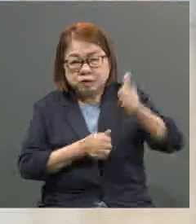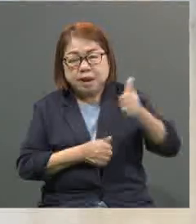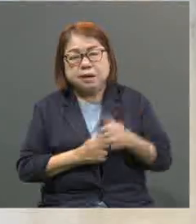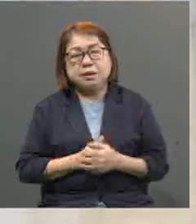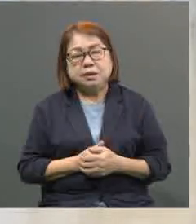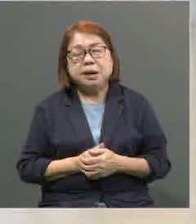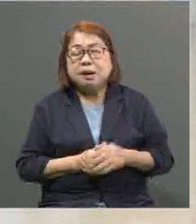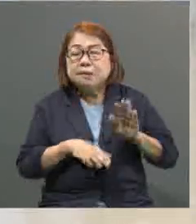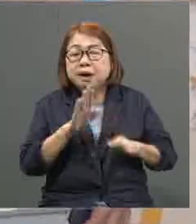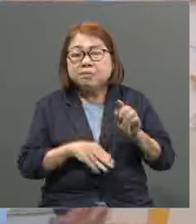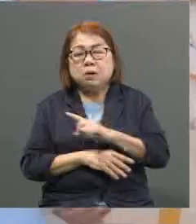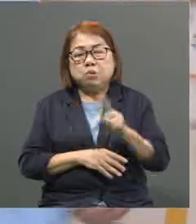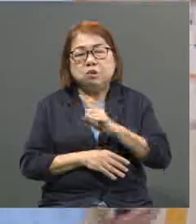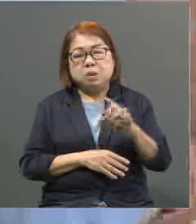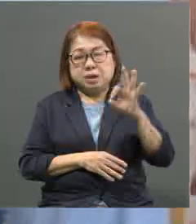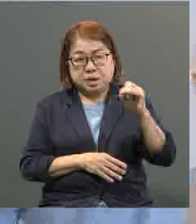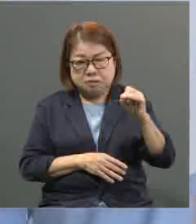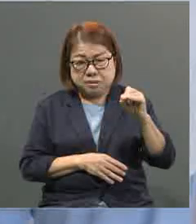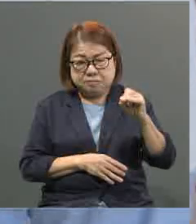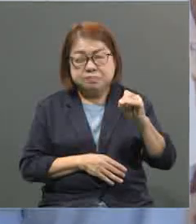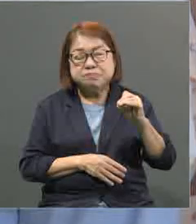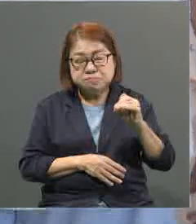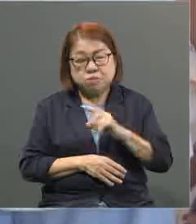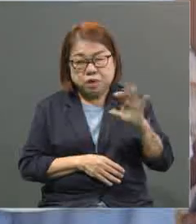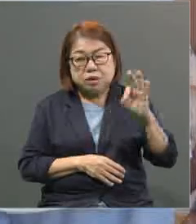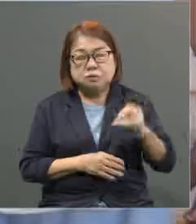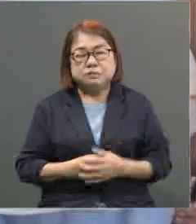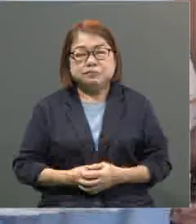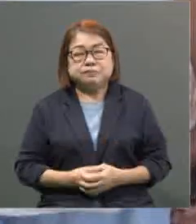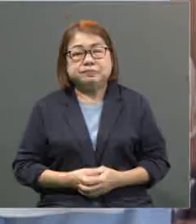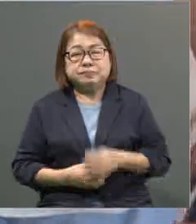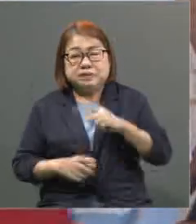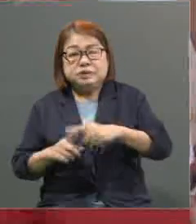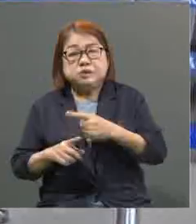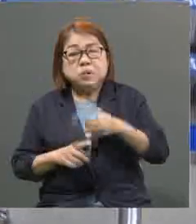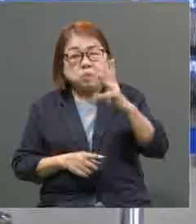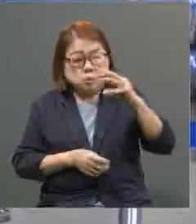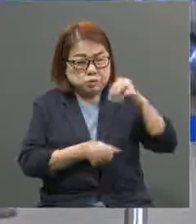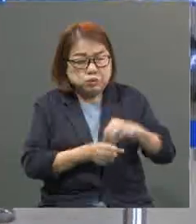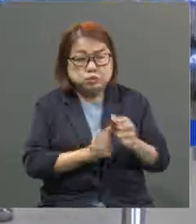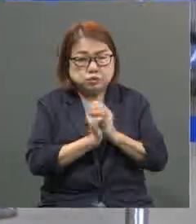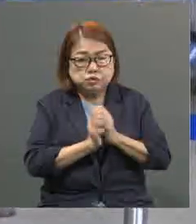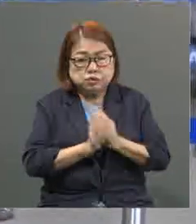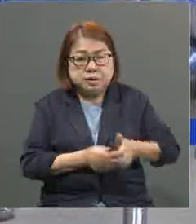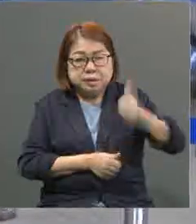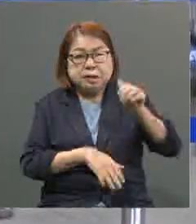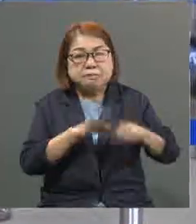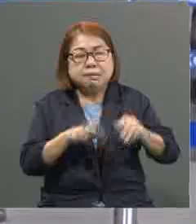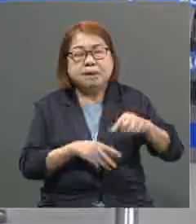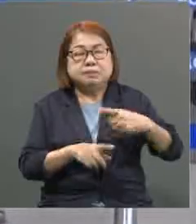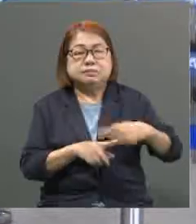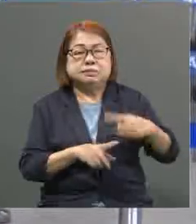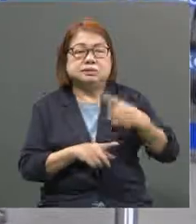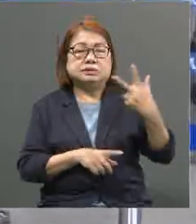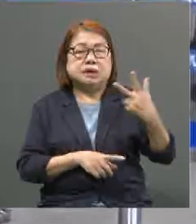ทริปไม่เกิน 90วันก็คือครึ่งนึงเลยอ่ะนะฮะในครึ่งปีเนี่ยสามารถอยู่ในประเทศจีนได้รวมกันไม่เกิน 3